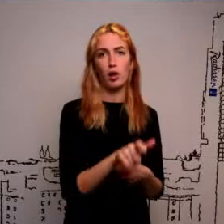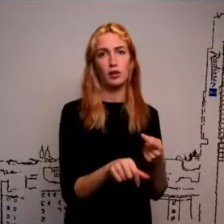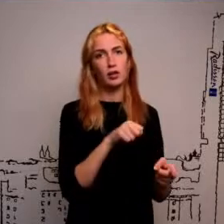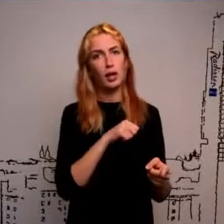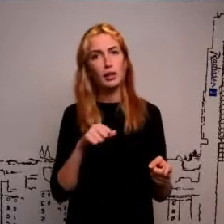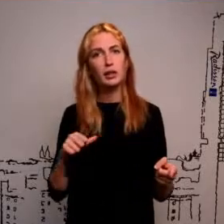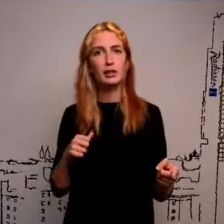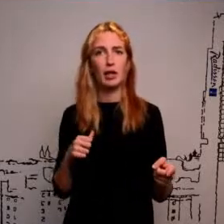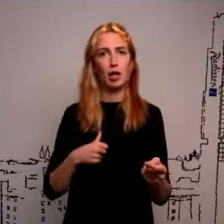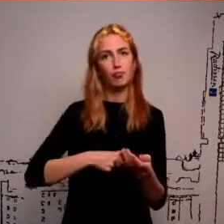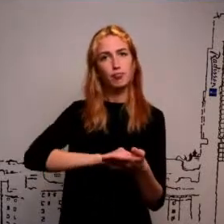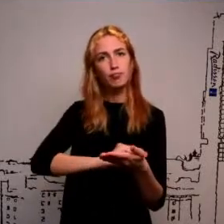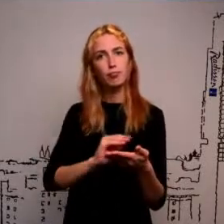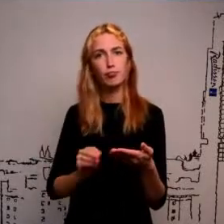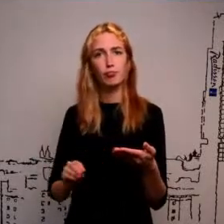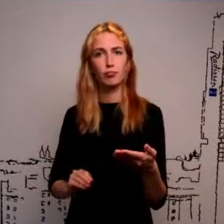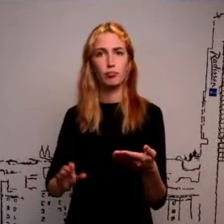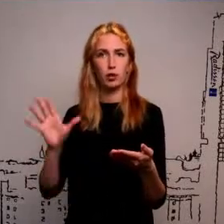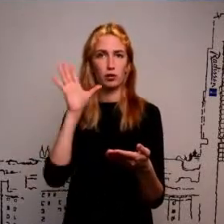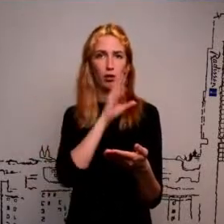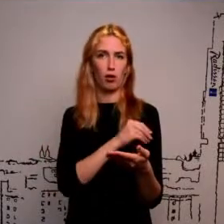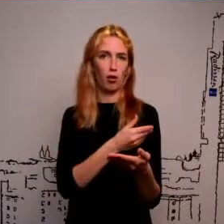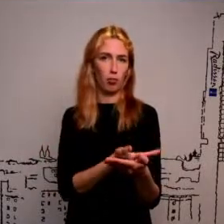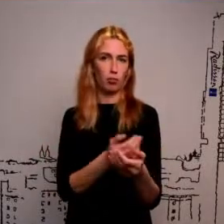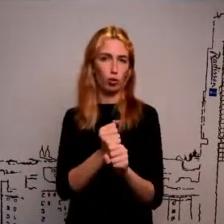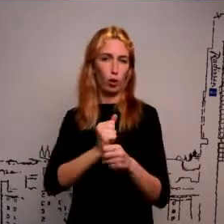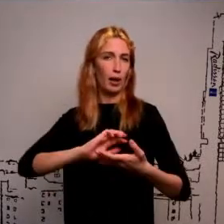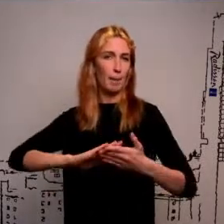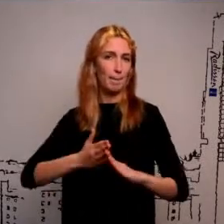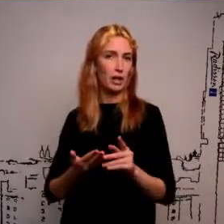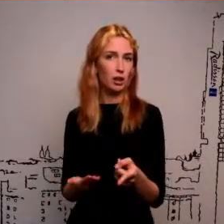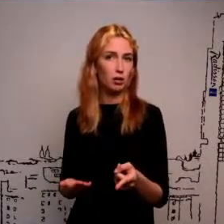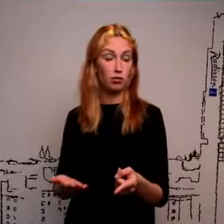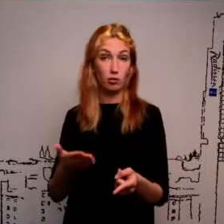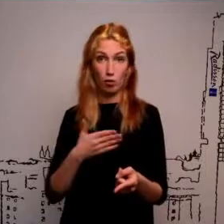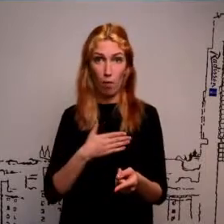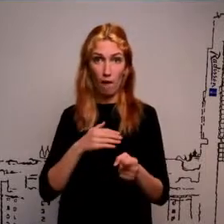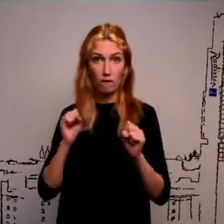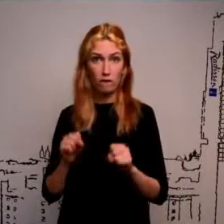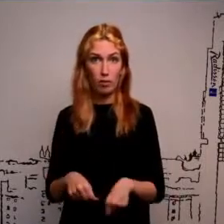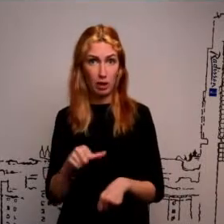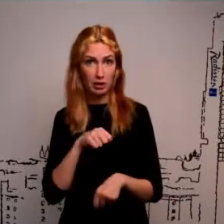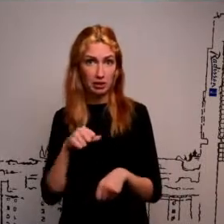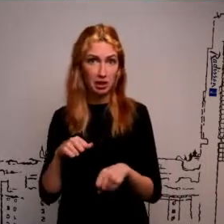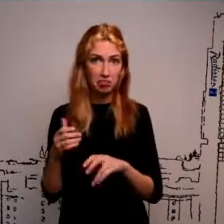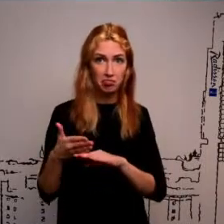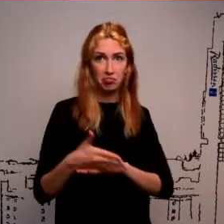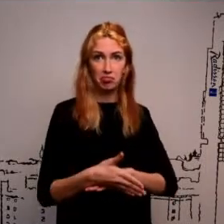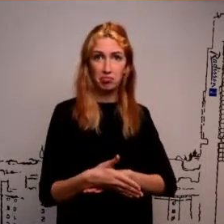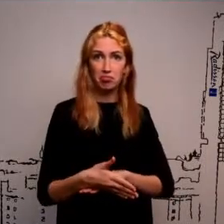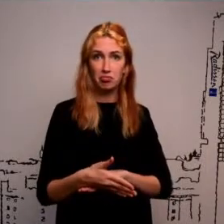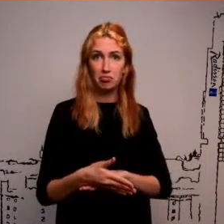see tööleping olema saab, et kas mul on üldse võimalik sinna omalt poolt midagi sisse